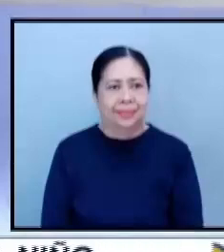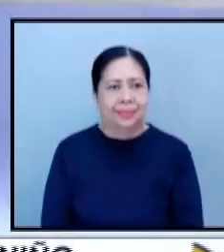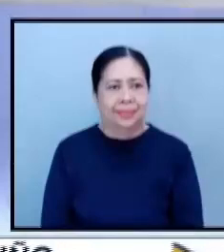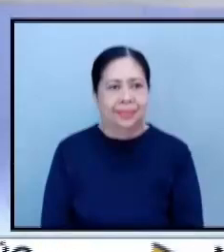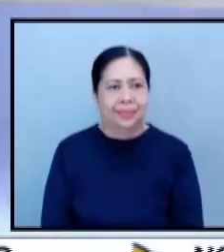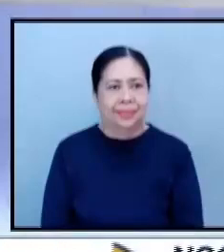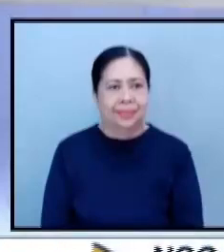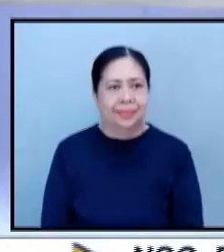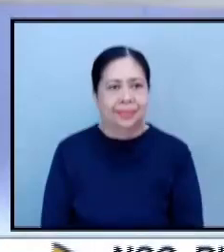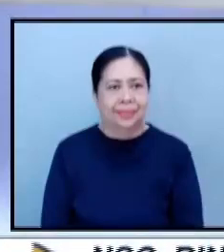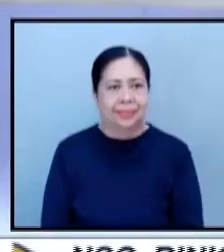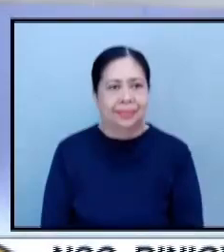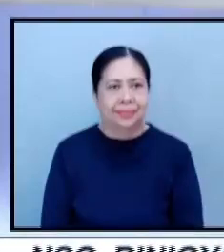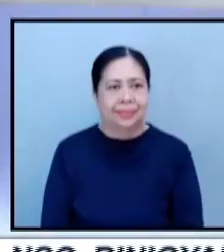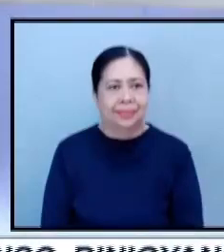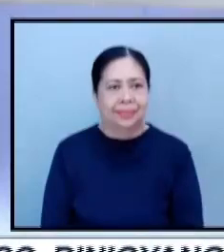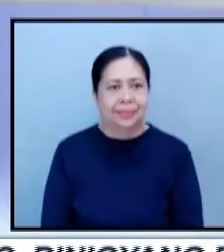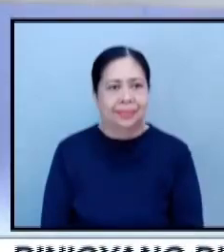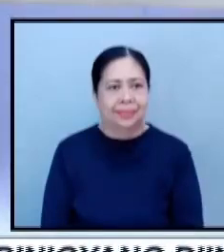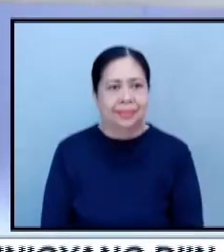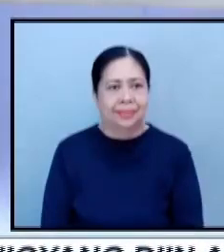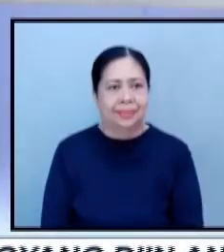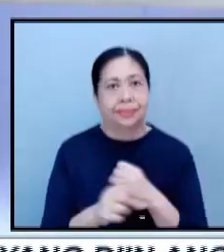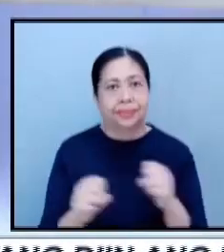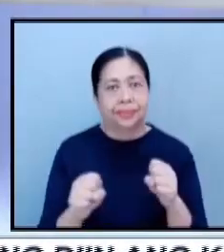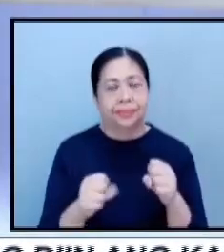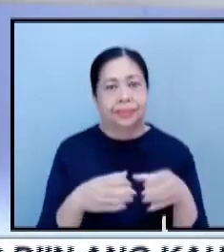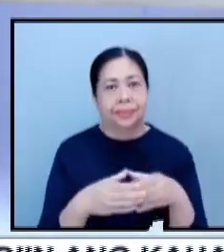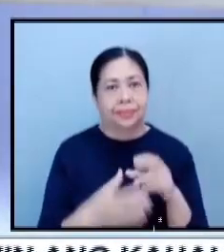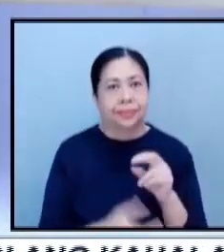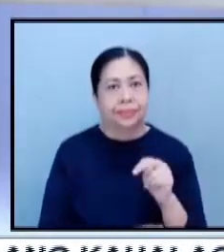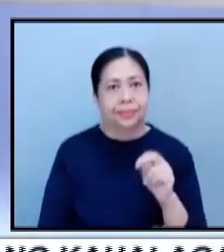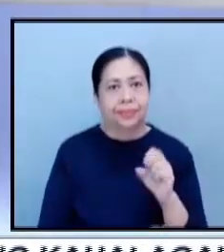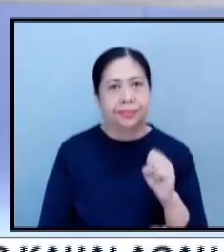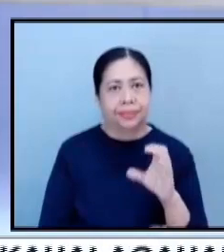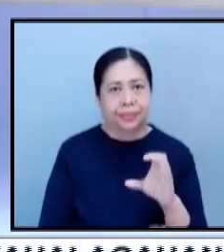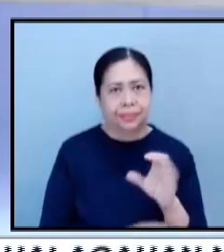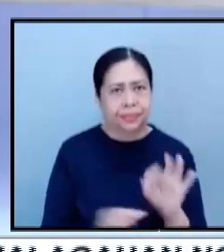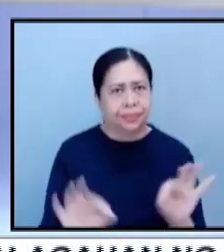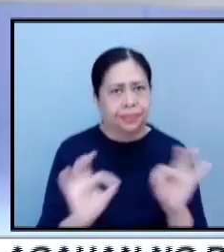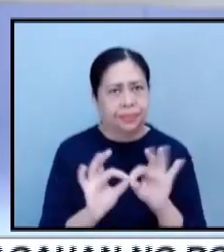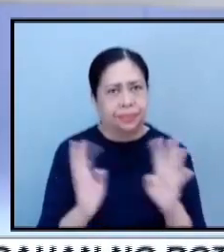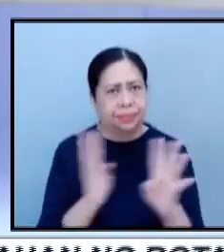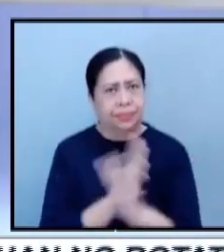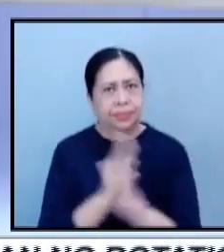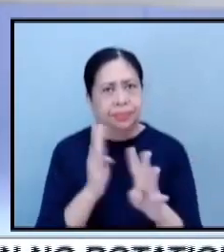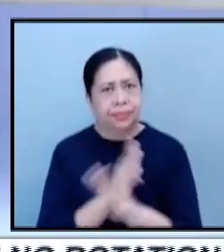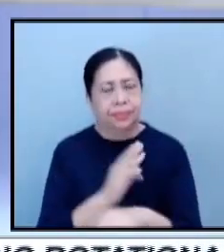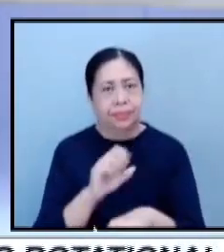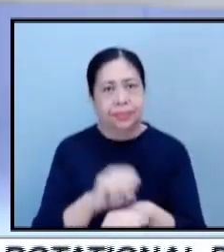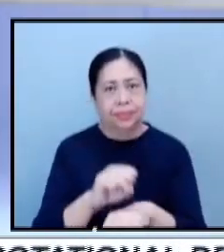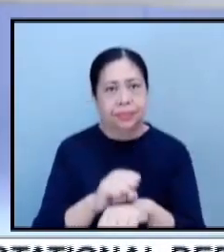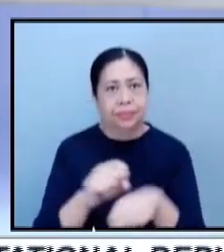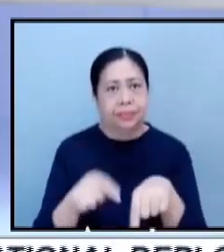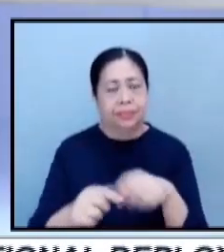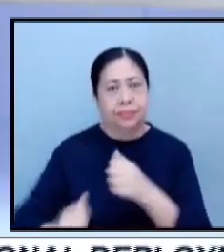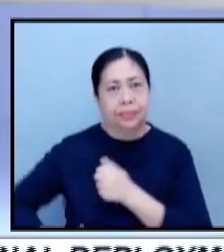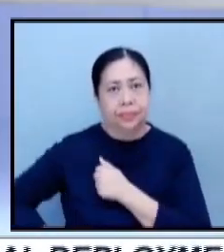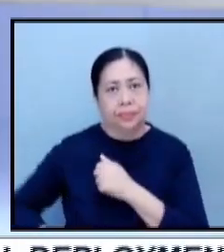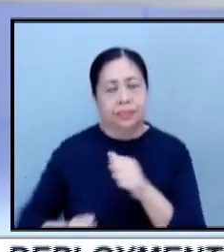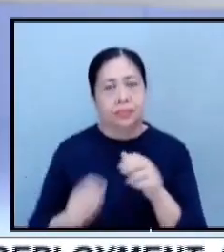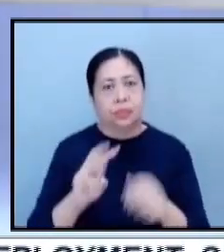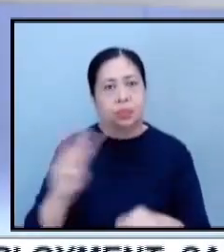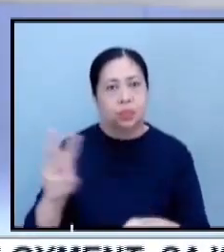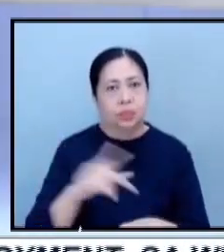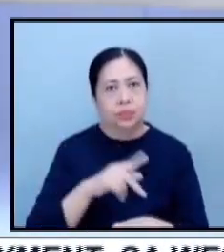Binigyan diin ng National Security Council kung gaano kahalaga ang pagkakaroon ng rotational deployment sa West Philippine Sea, partikular sa Bajo de